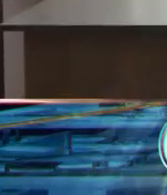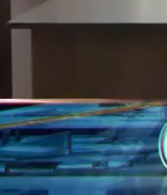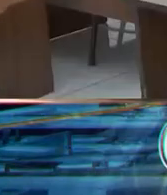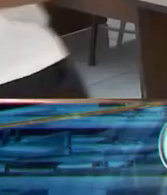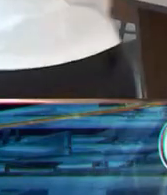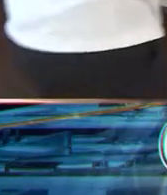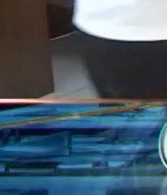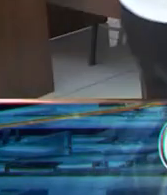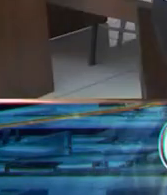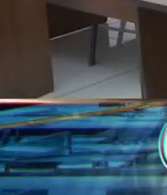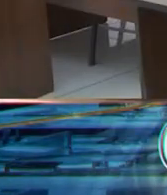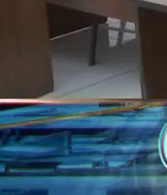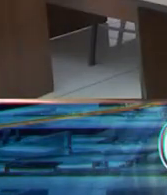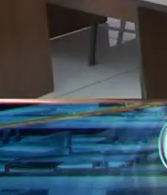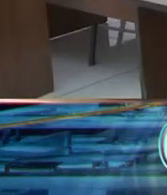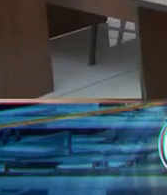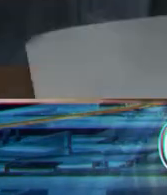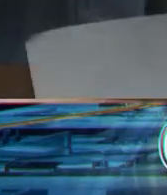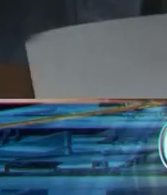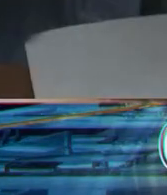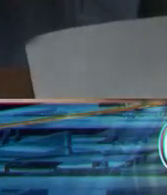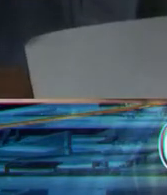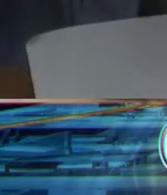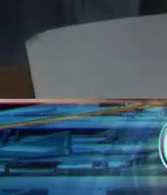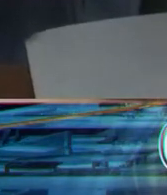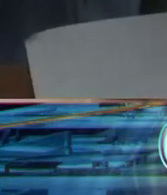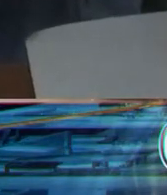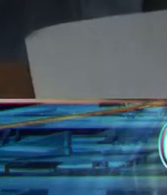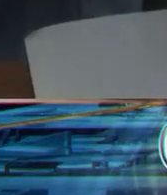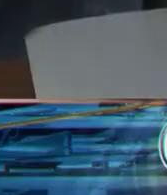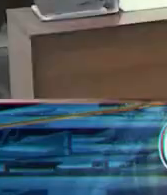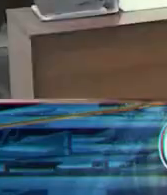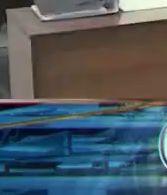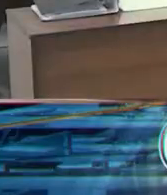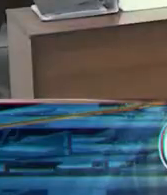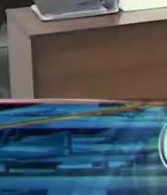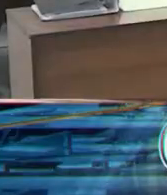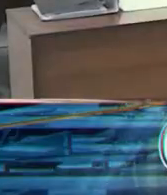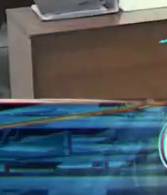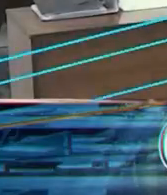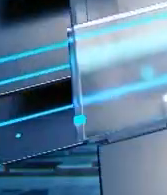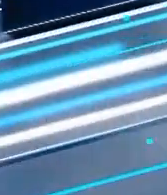Абитуриентам на заметку. Пандемия коронавируса внесла свои коррективы в процесс поступления в учебные заведения.